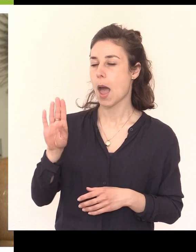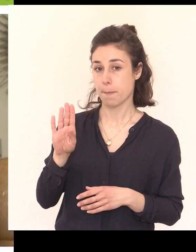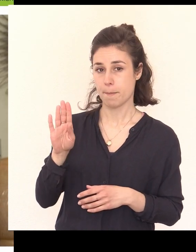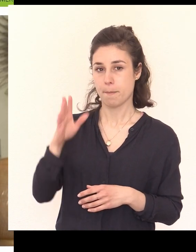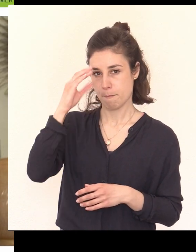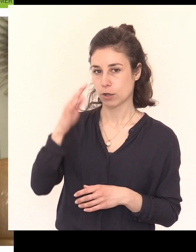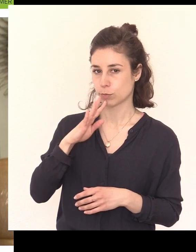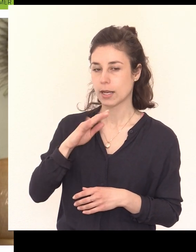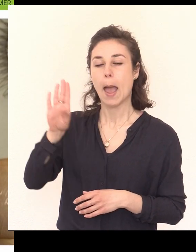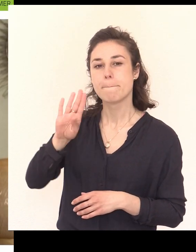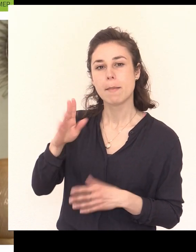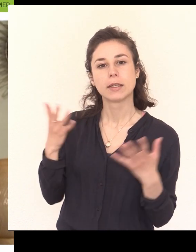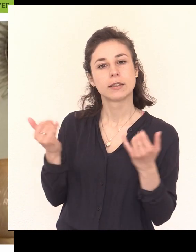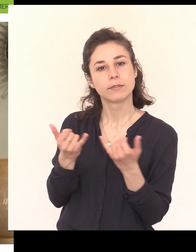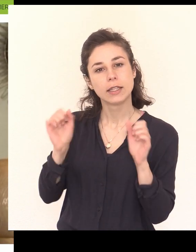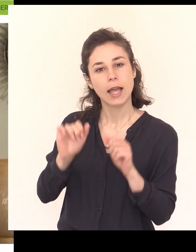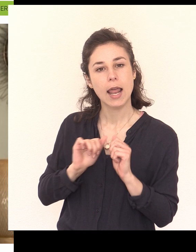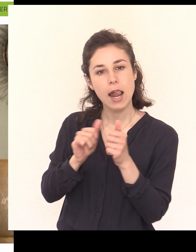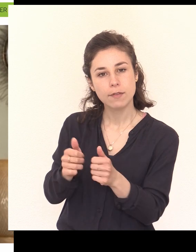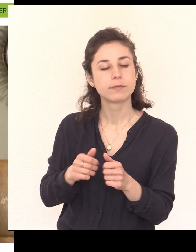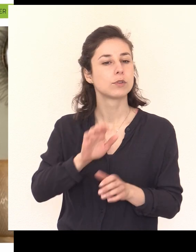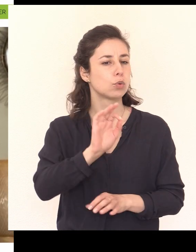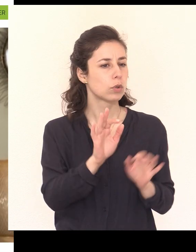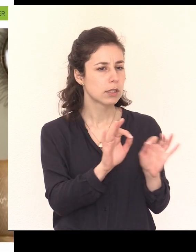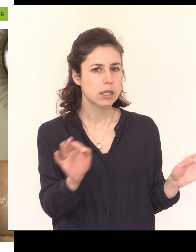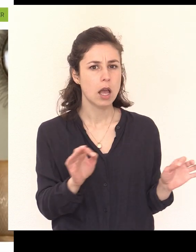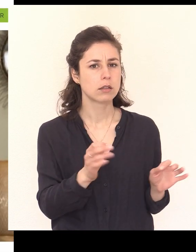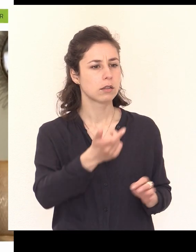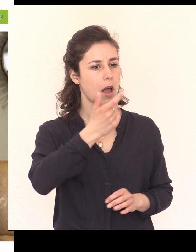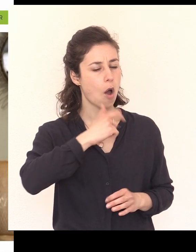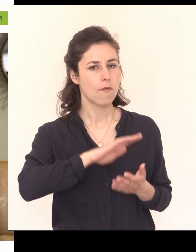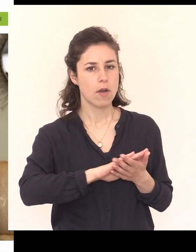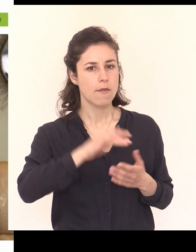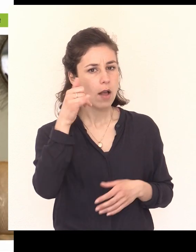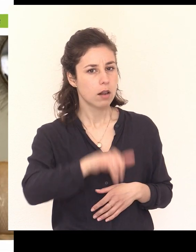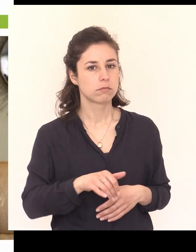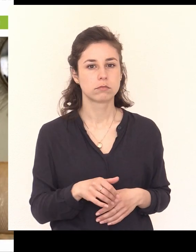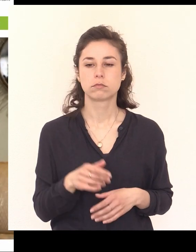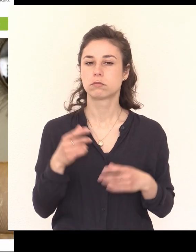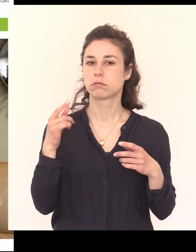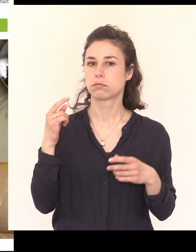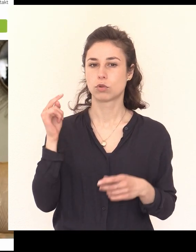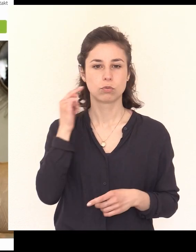Barmer, was kann ich für Sie tun? Guten Tag, Sie haben mich einfach auf...